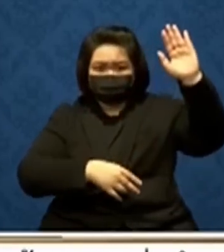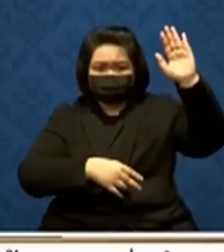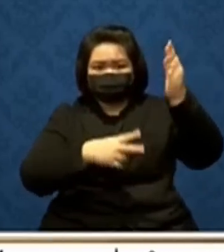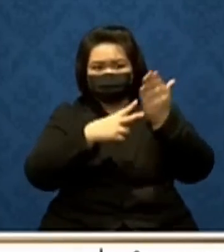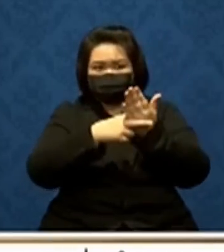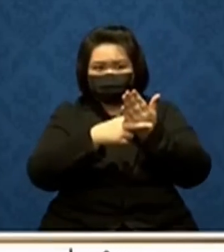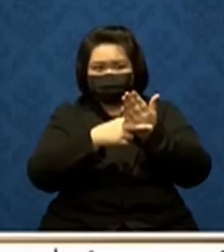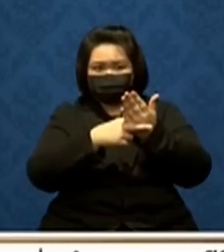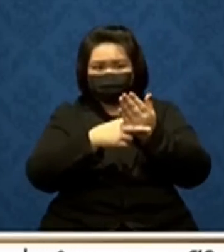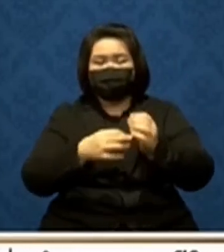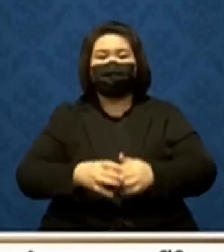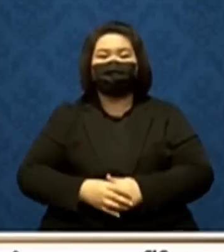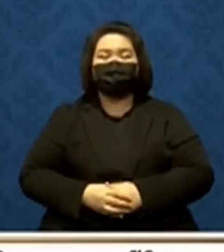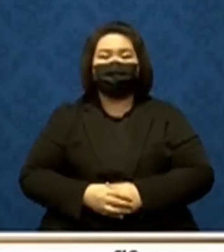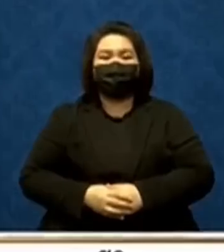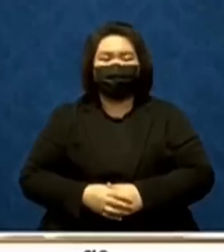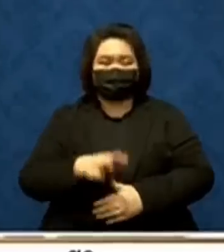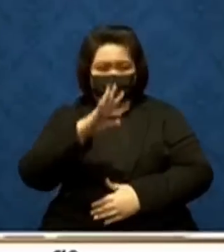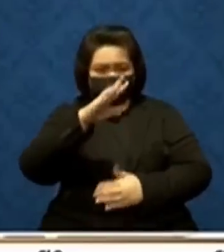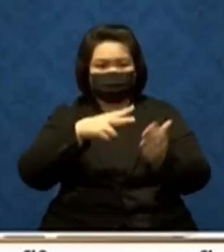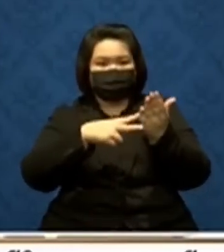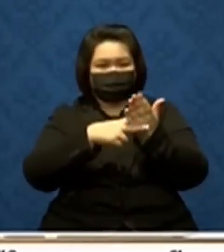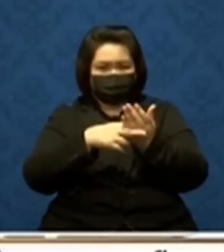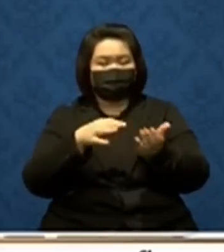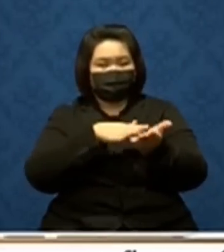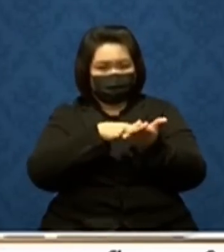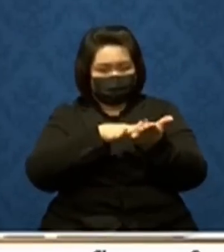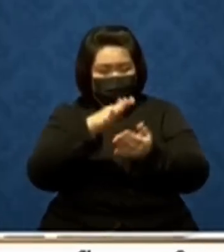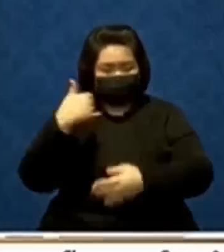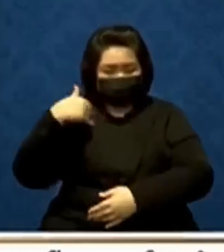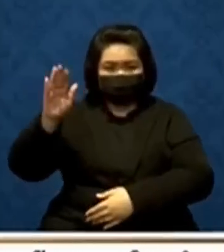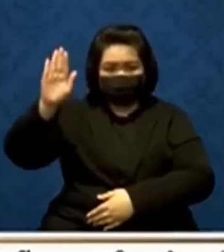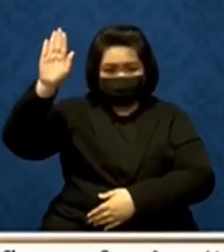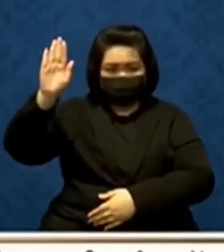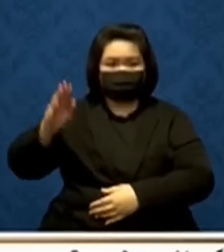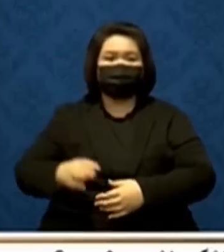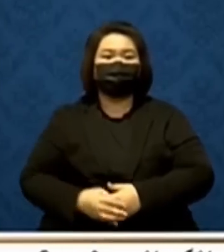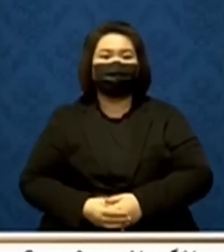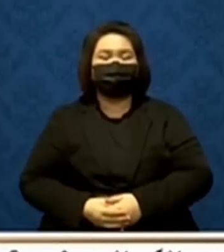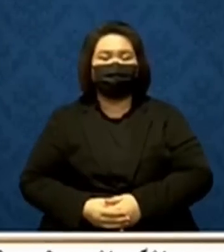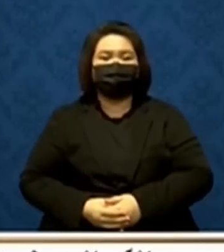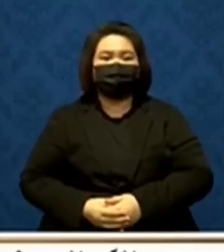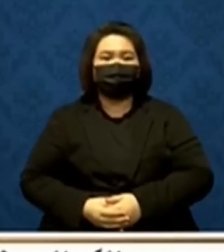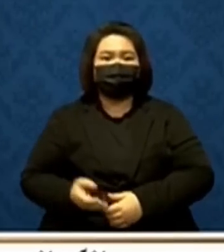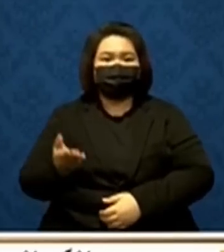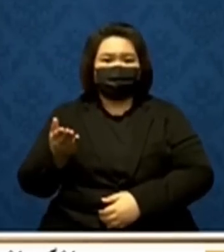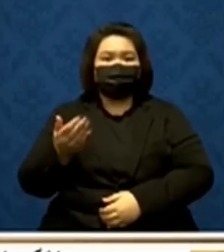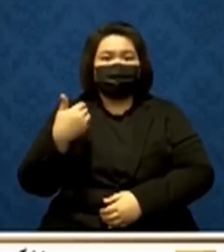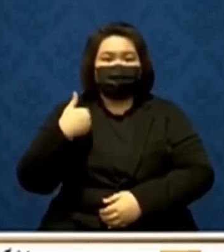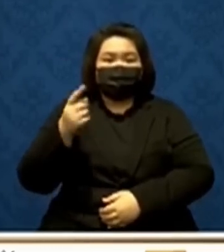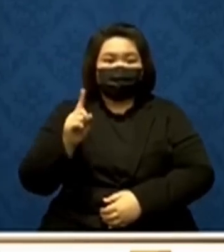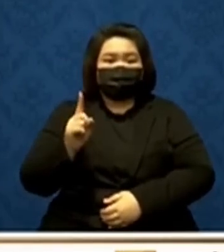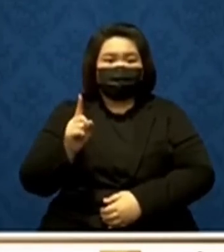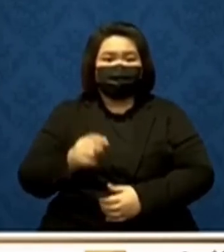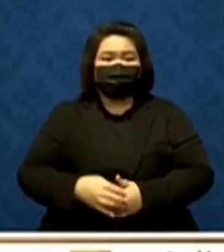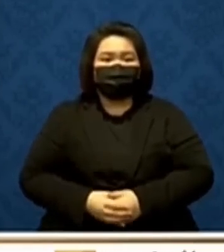ครับ 180คดีครับขอไปทำดีครับมีท่าน 2ปทุมครับท่านประเสริฐมี